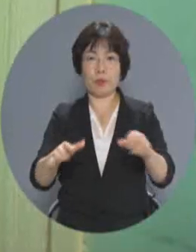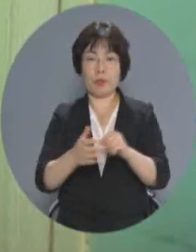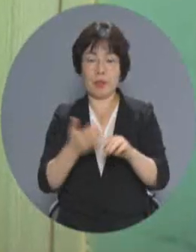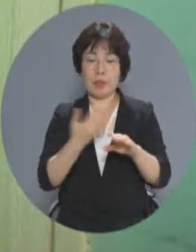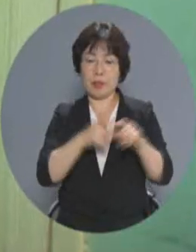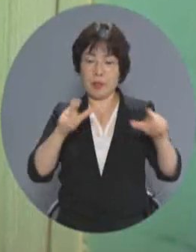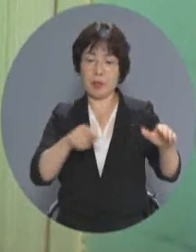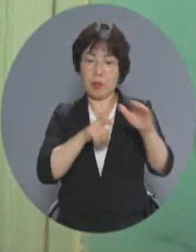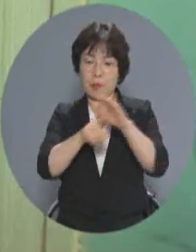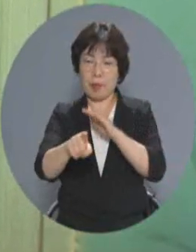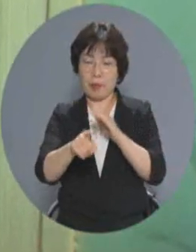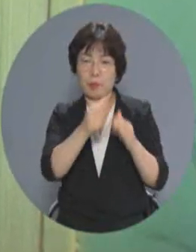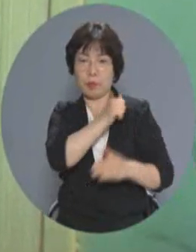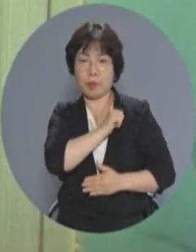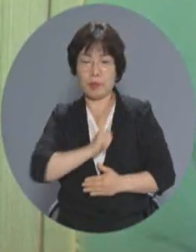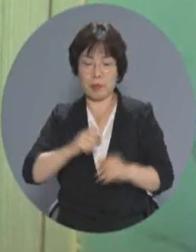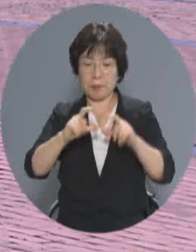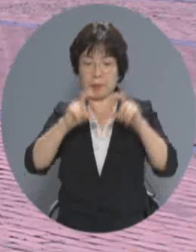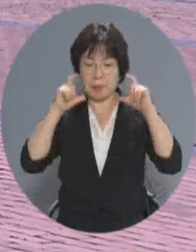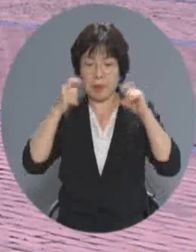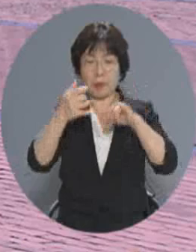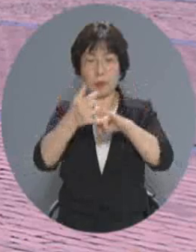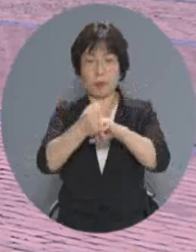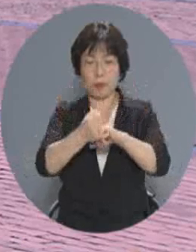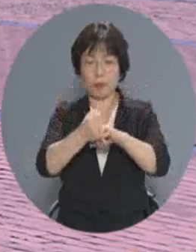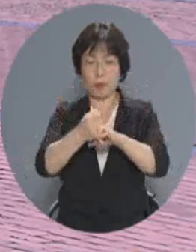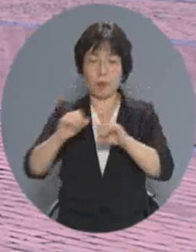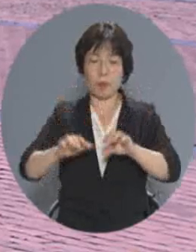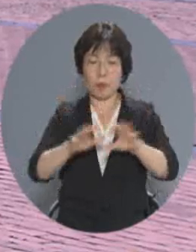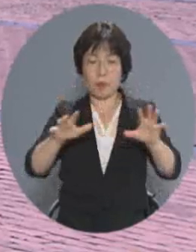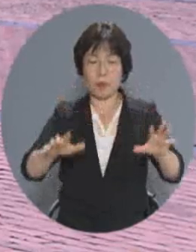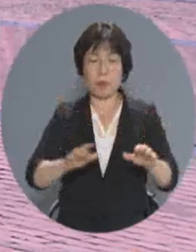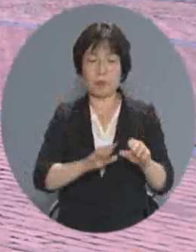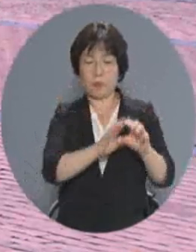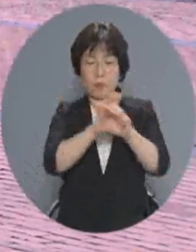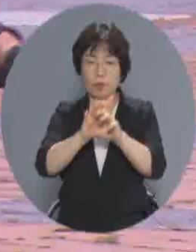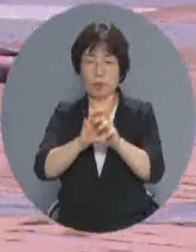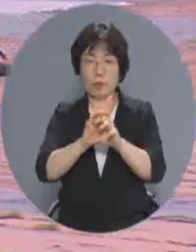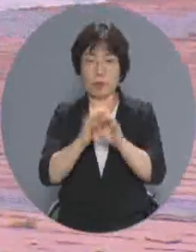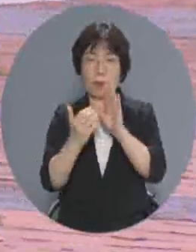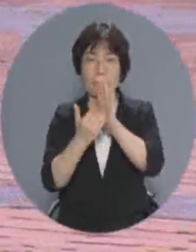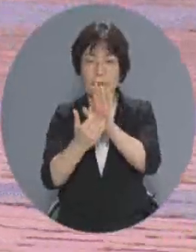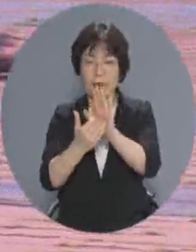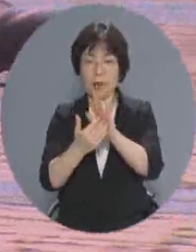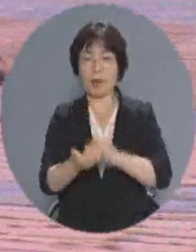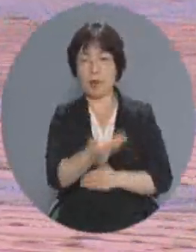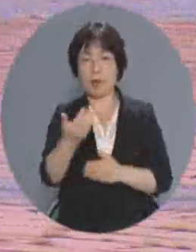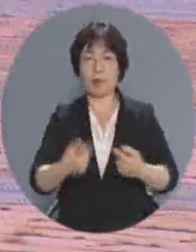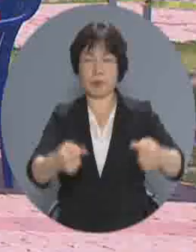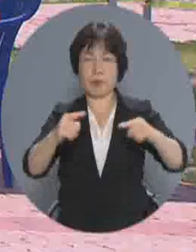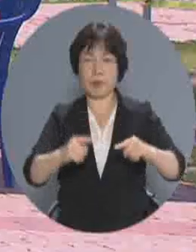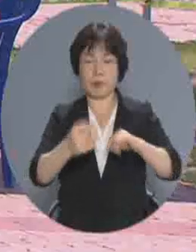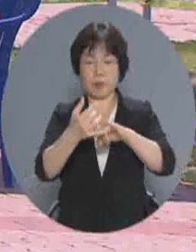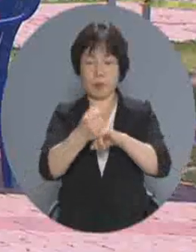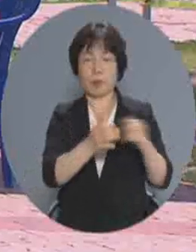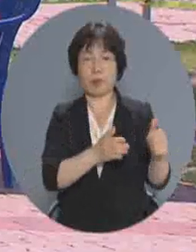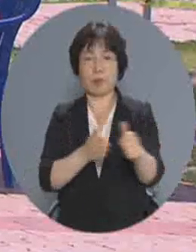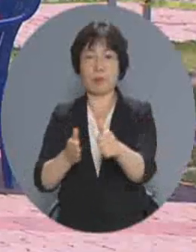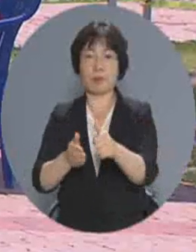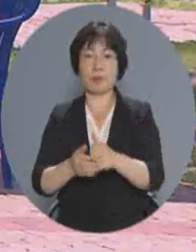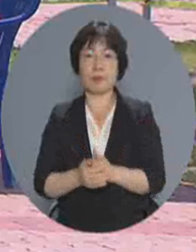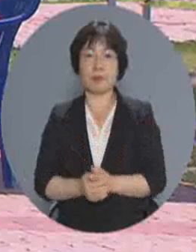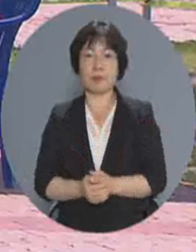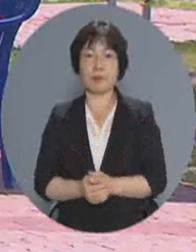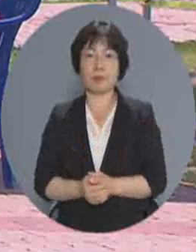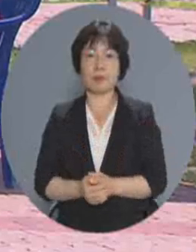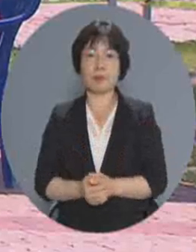지역 방문자제와 마스크 착용 등 코로나 전파 방지를 위한 시민들의 노력을 거듭 당부했습니다. MBC 뉴스